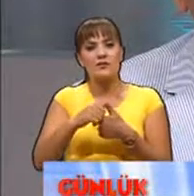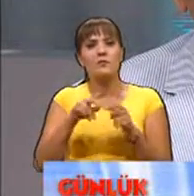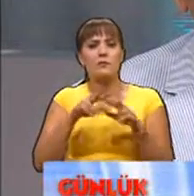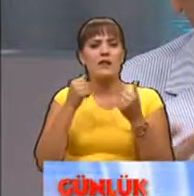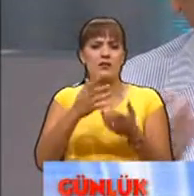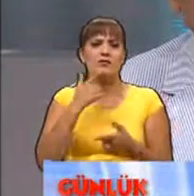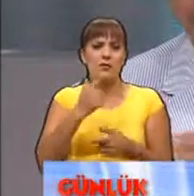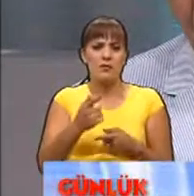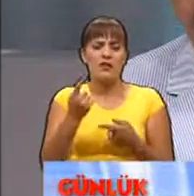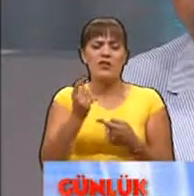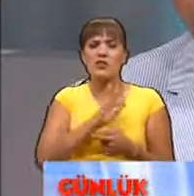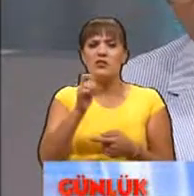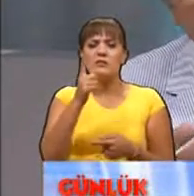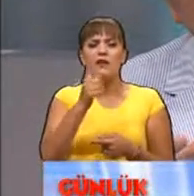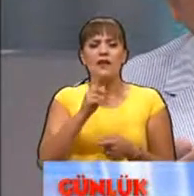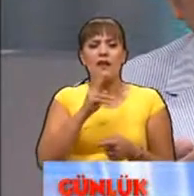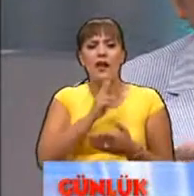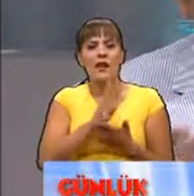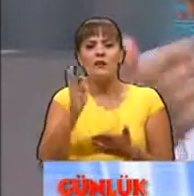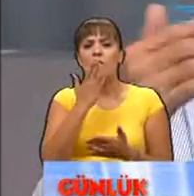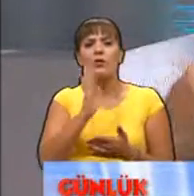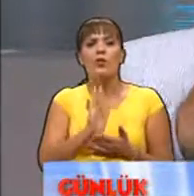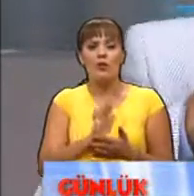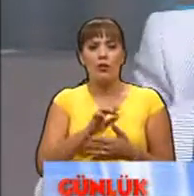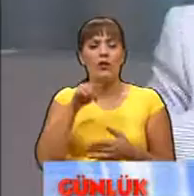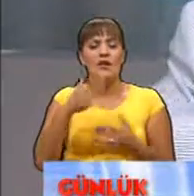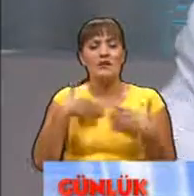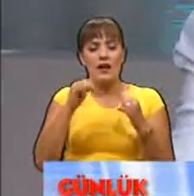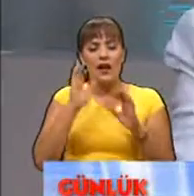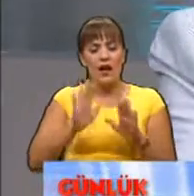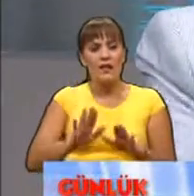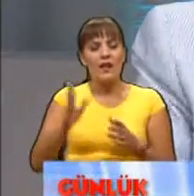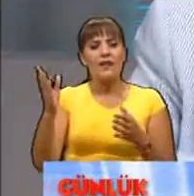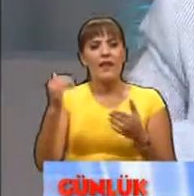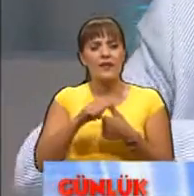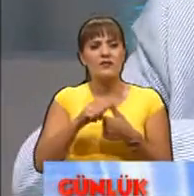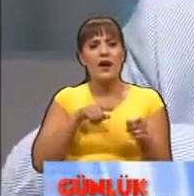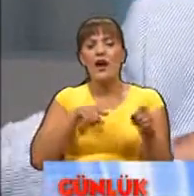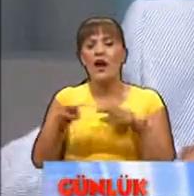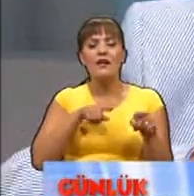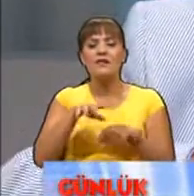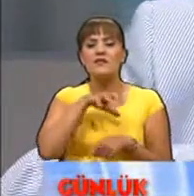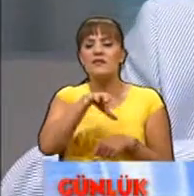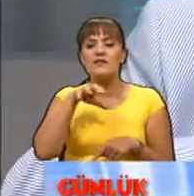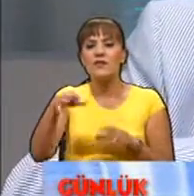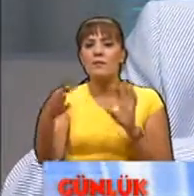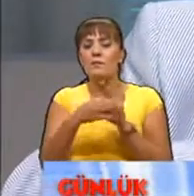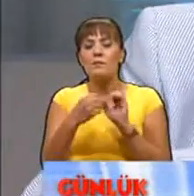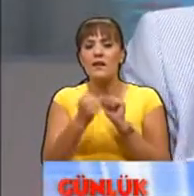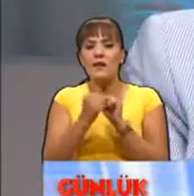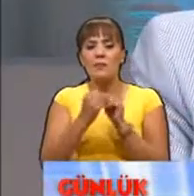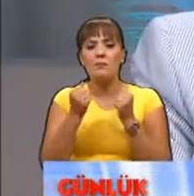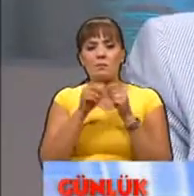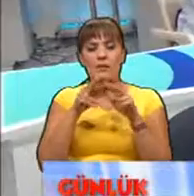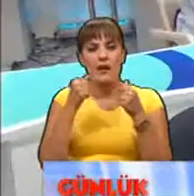eş mirasçı. Hiç tereddüt yok. Sağ kalan eş hangi kategoriye giriyor? Bravo. Hangi zümreyle birlikte